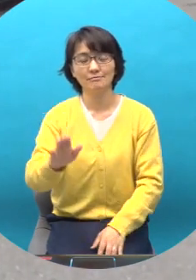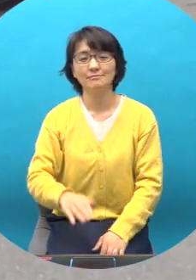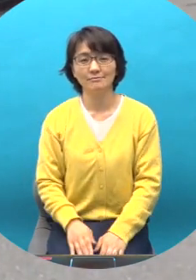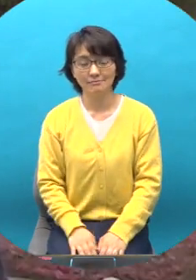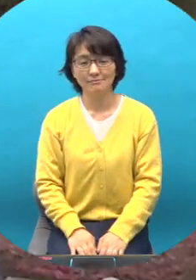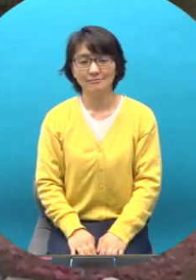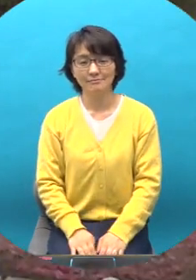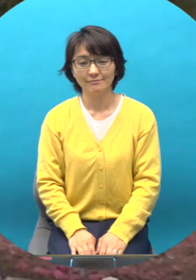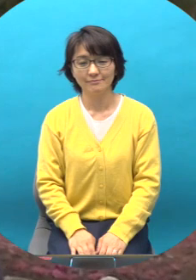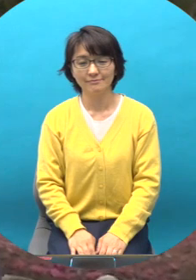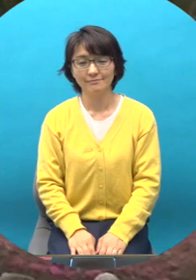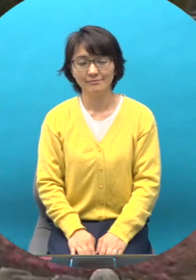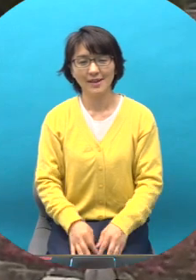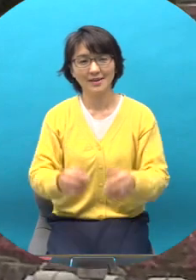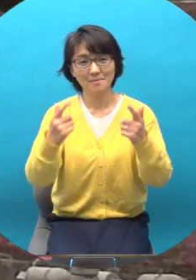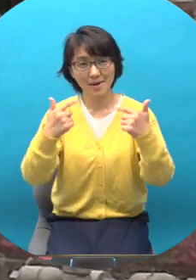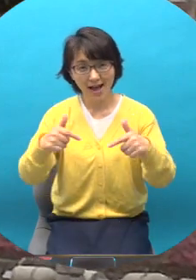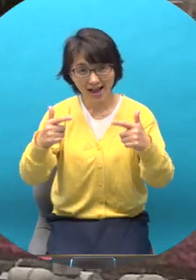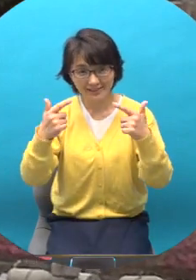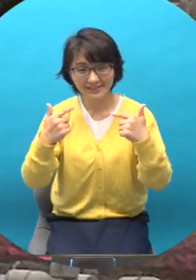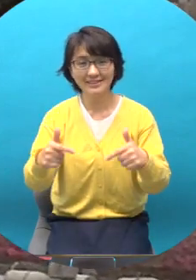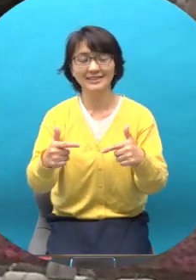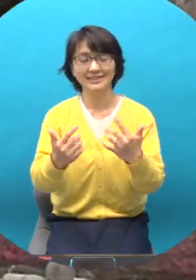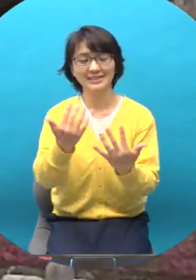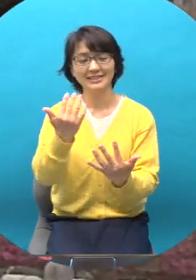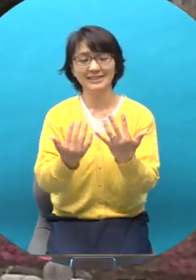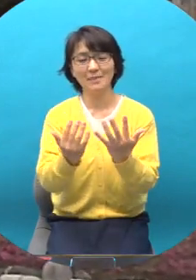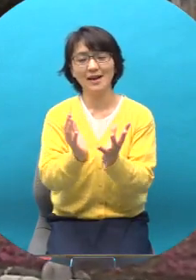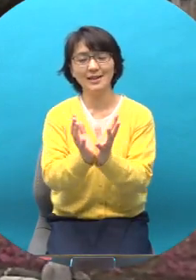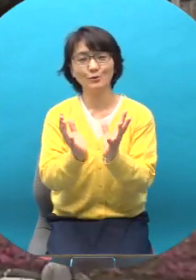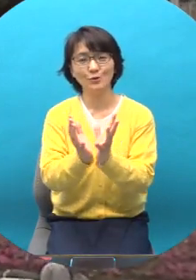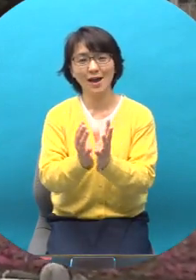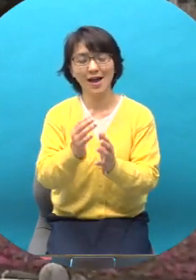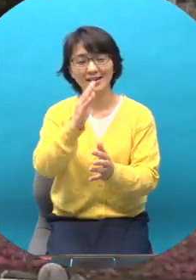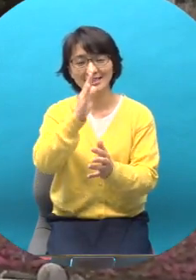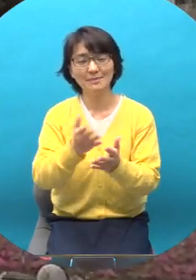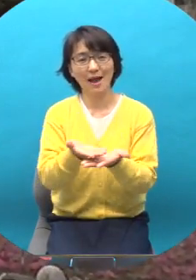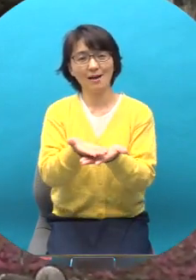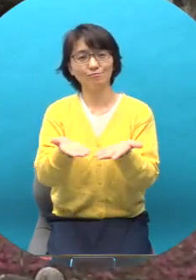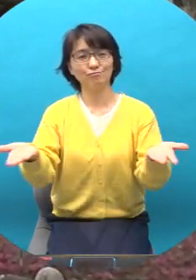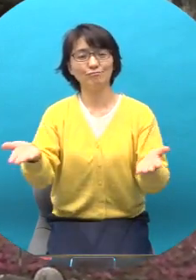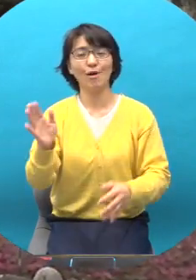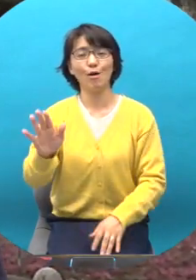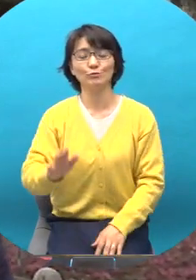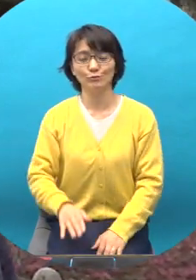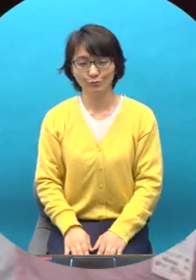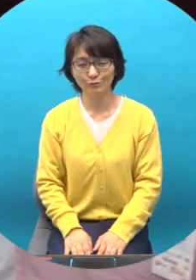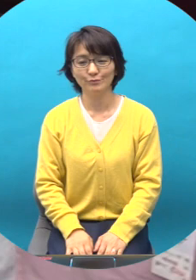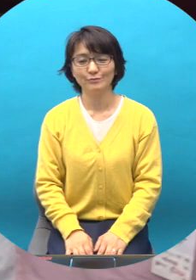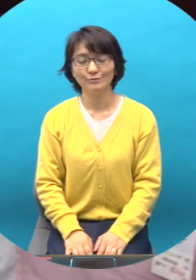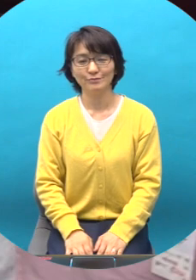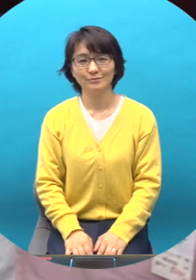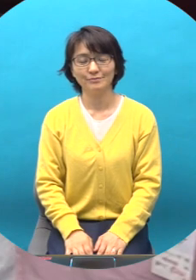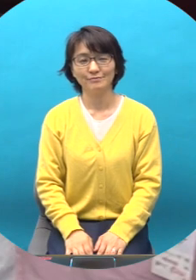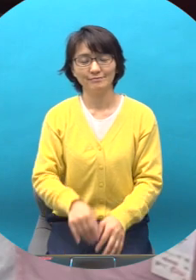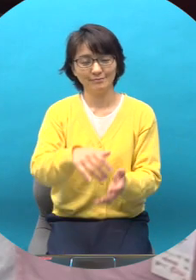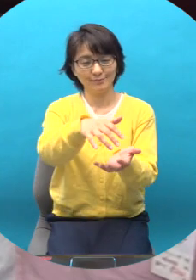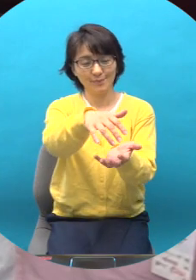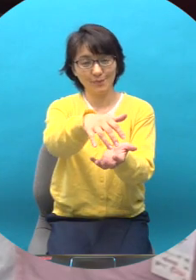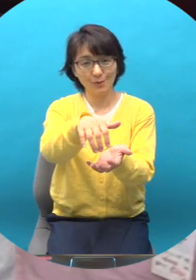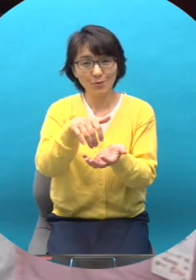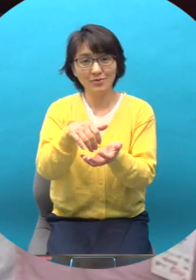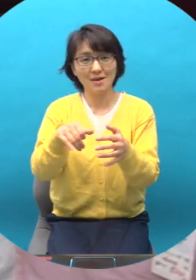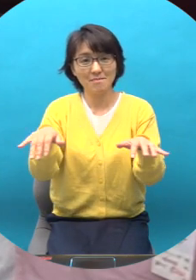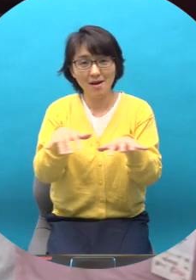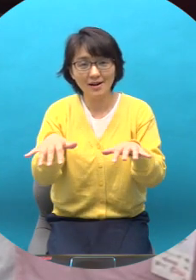。 お祭り会場では期間中毎日芝桜市が行われています。地元の